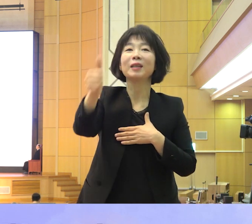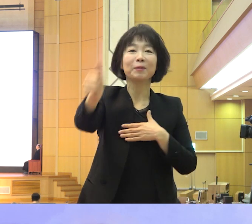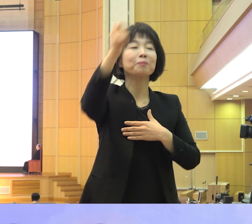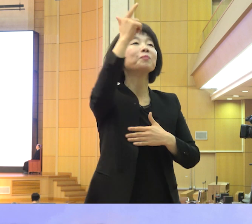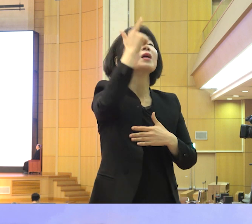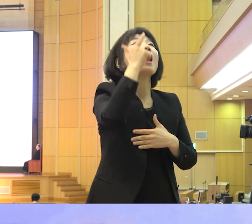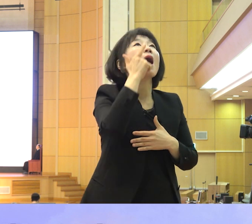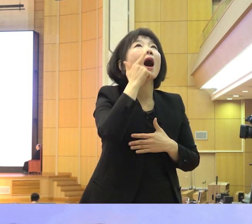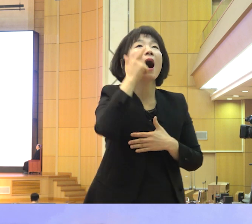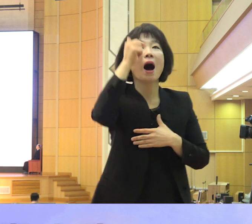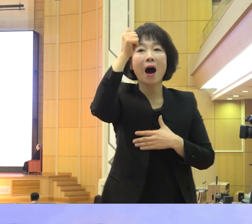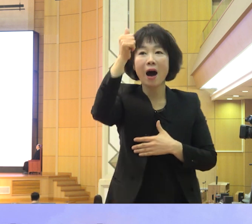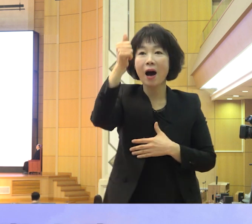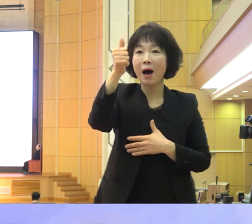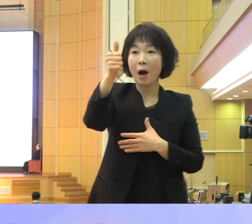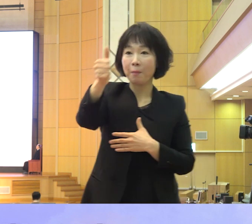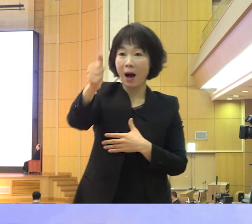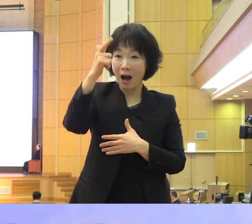아버지